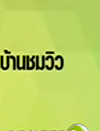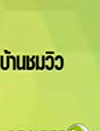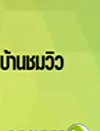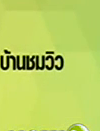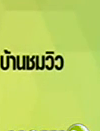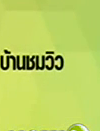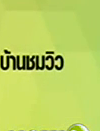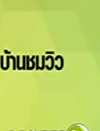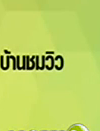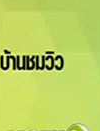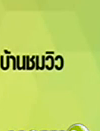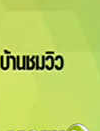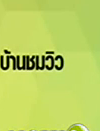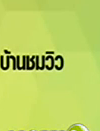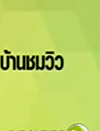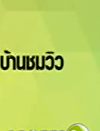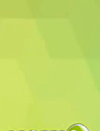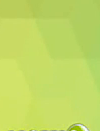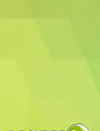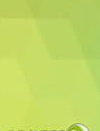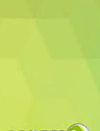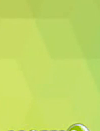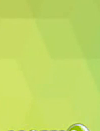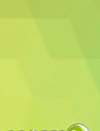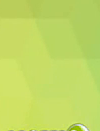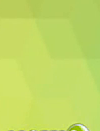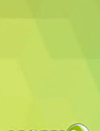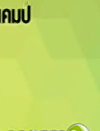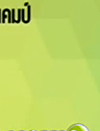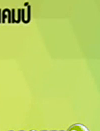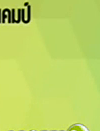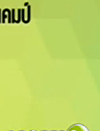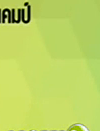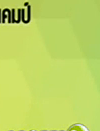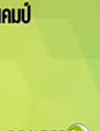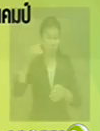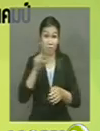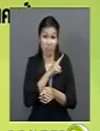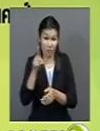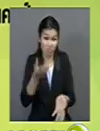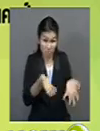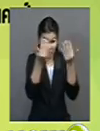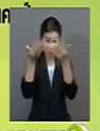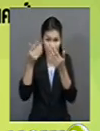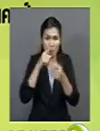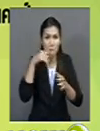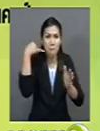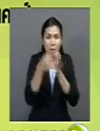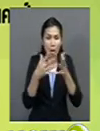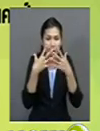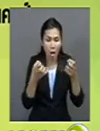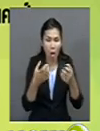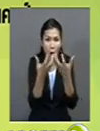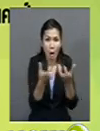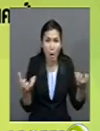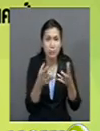ยู่แล้วก็พยายามถามหาความรับผิดชอบด้วยถามว่าถ้าสมมุติระหว่างรื้อถอนเนี่ยมันเกิดมีความผิดพลาดอุป